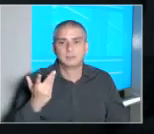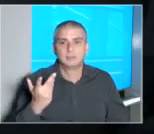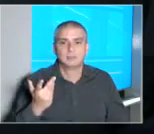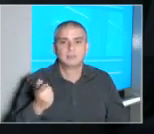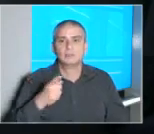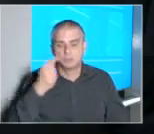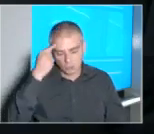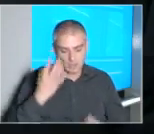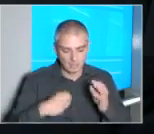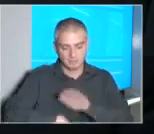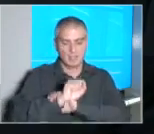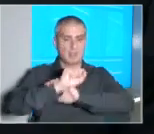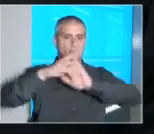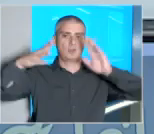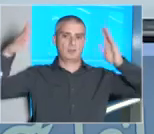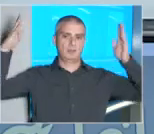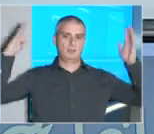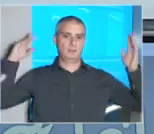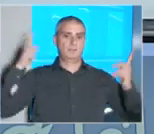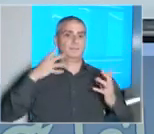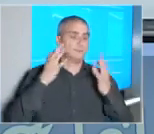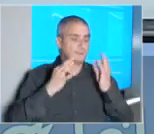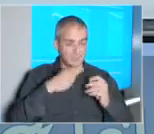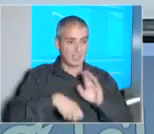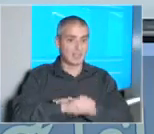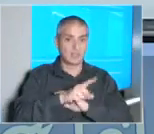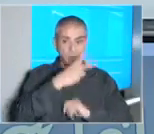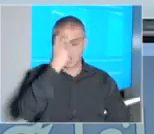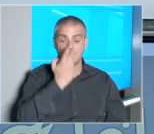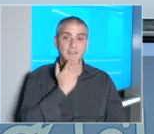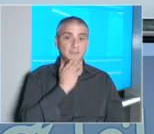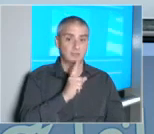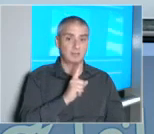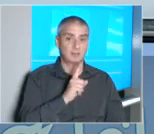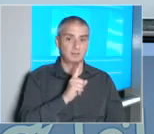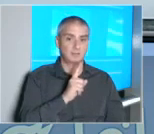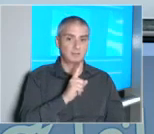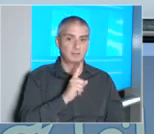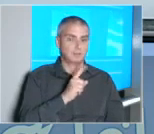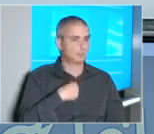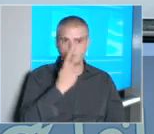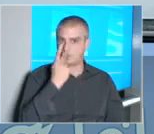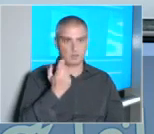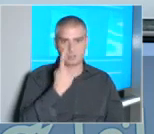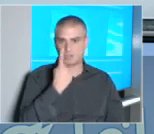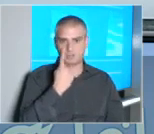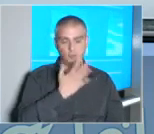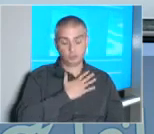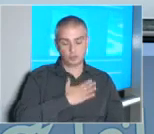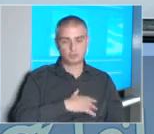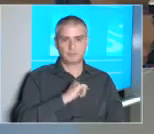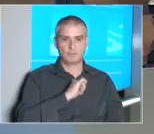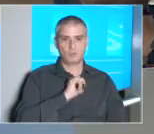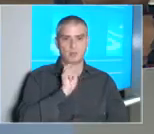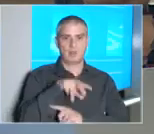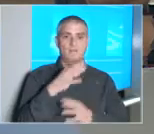פשוט שיודע לשחק כדורגל, זה מה שחשוב. העניין הזה ששחקן כדורגל ערבי-ישראלי, אני לא רואה אחד כזה שרוצה